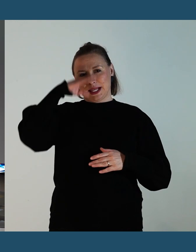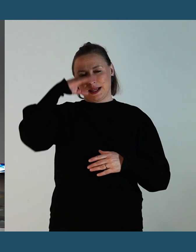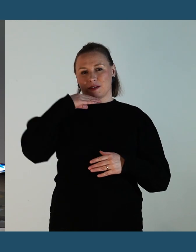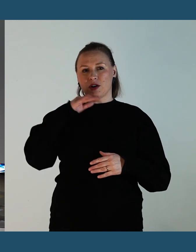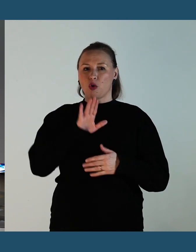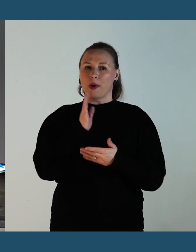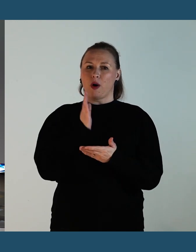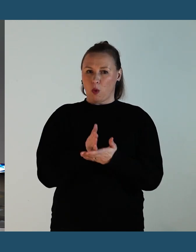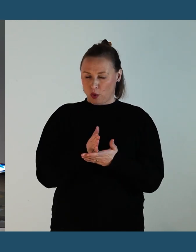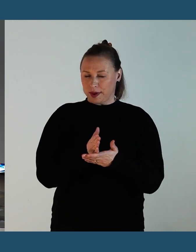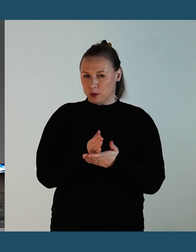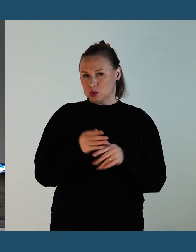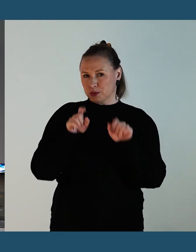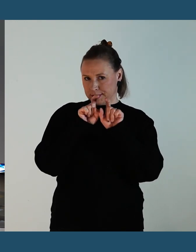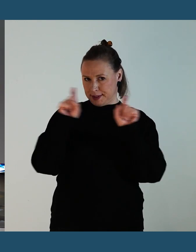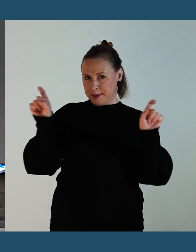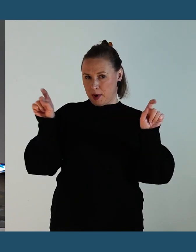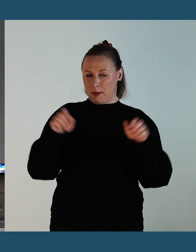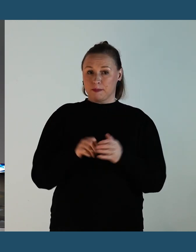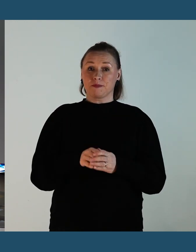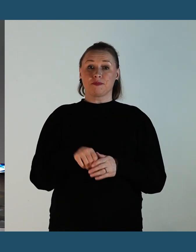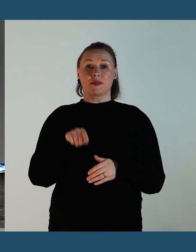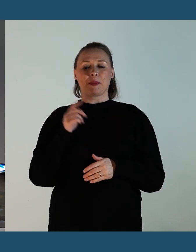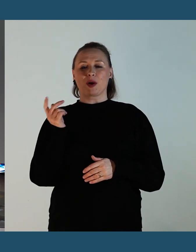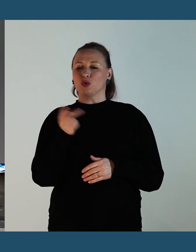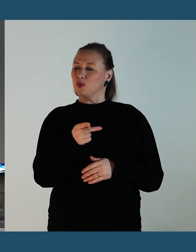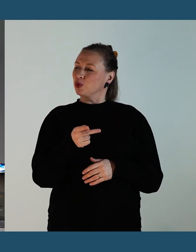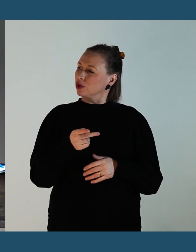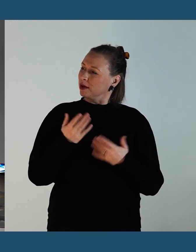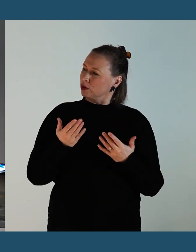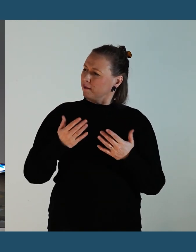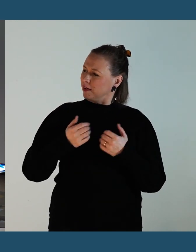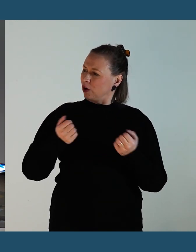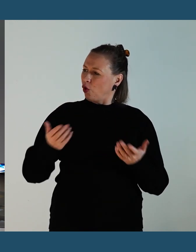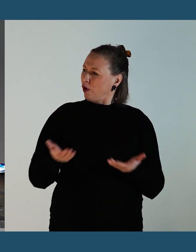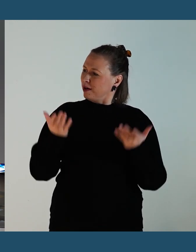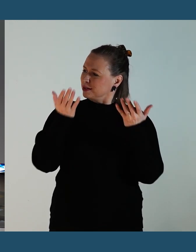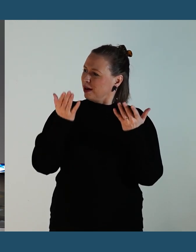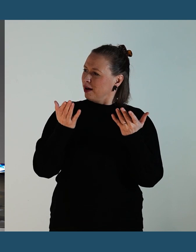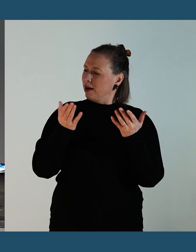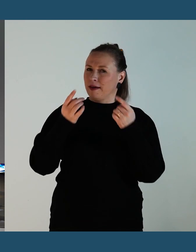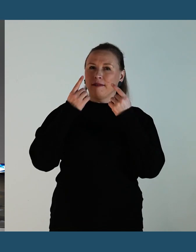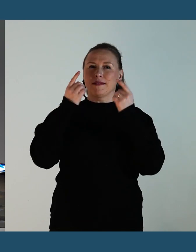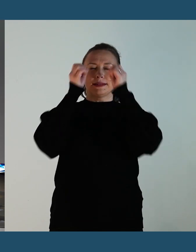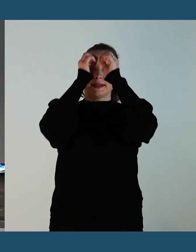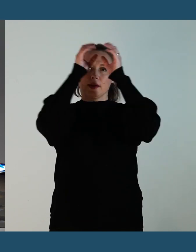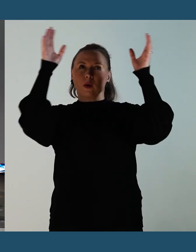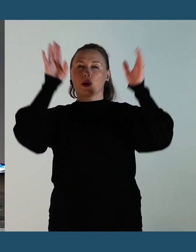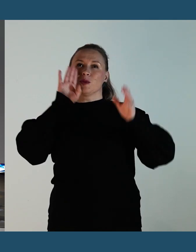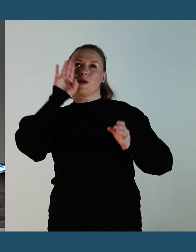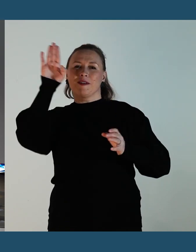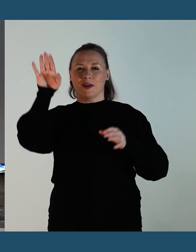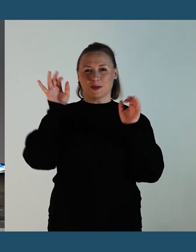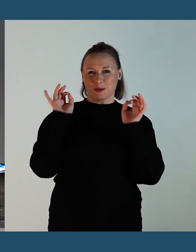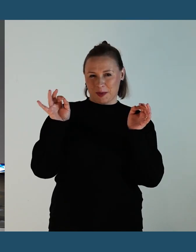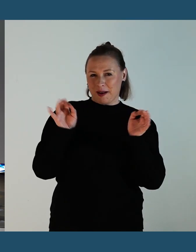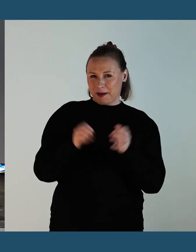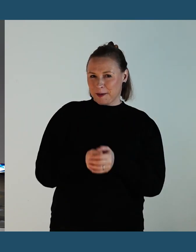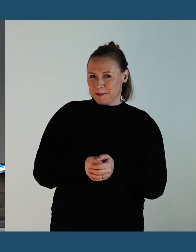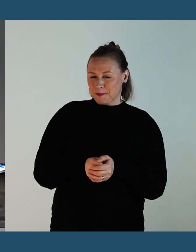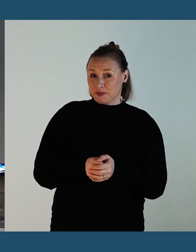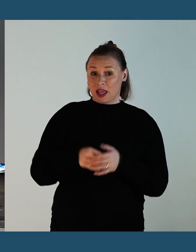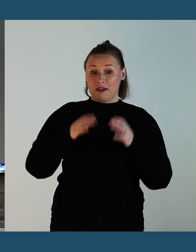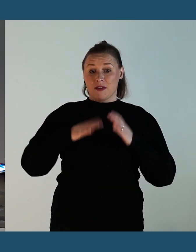ja tämä on ehkä tämmöinen niin kuin kysymyksellä rohkaisemme teitä isostikin visioimaan tulevaisuutta. Vammaisten